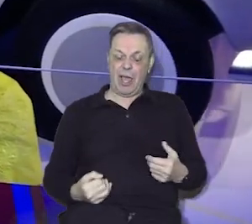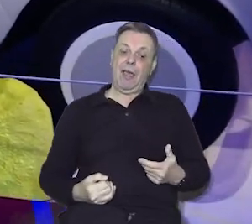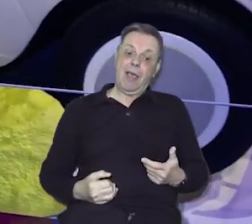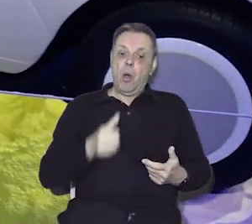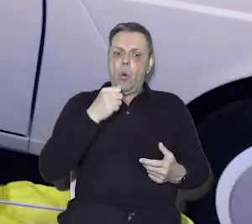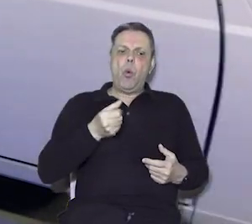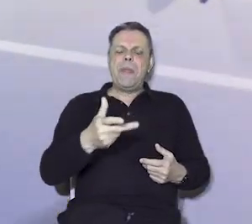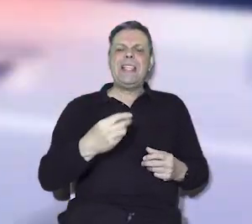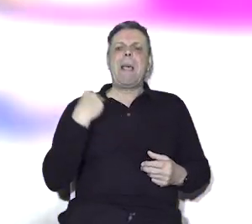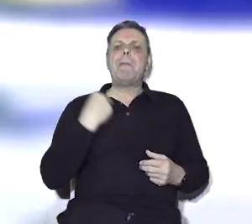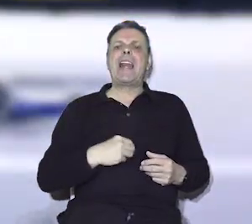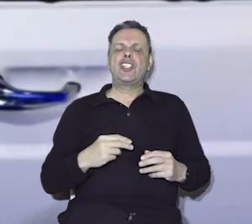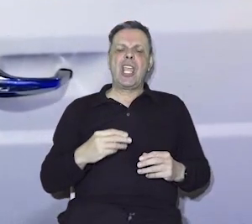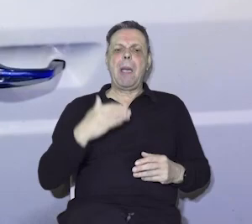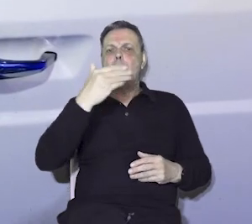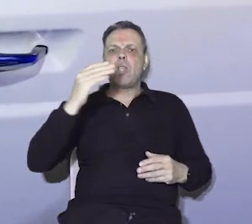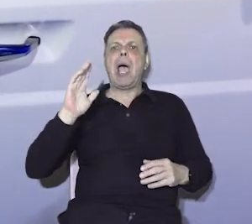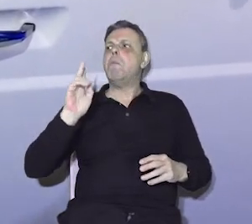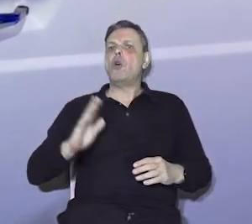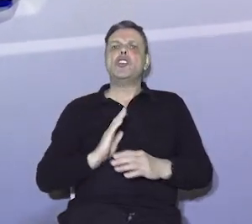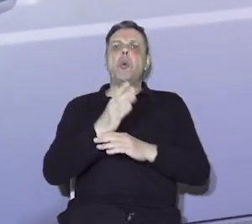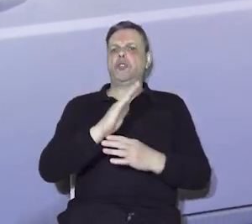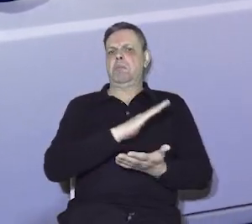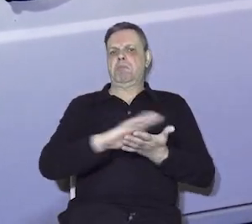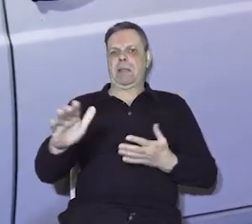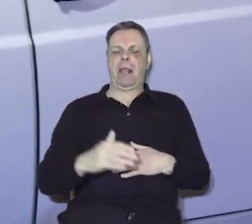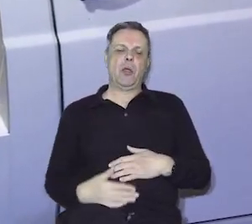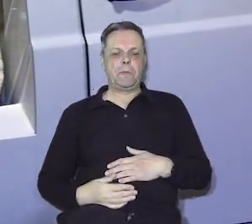niz pariških muzeja se može ući besplatno.